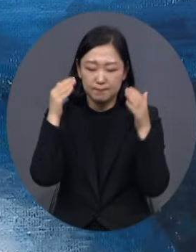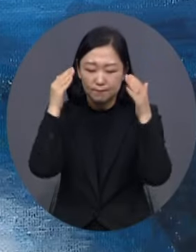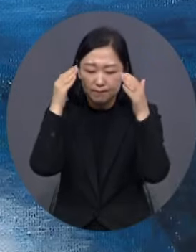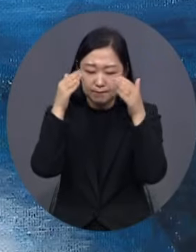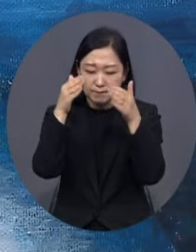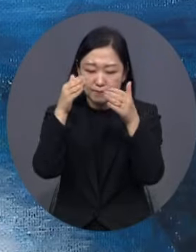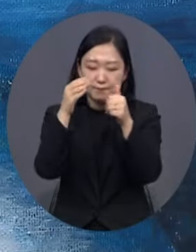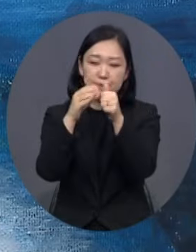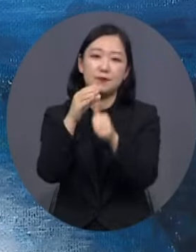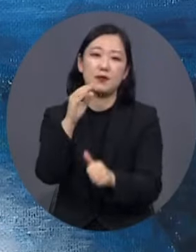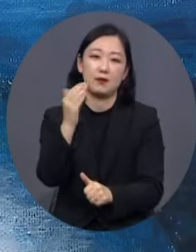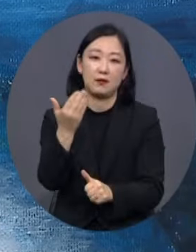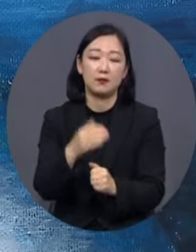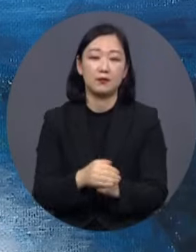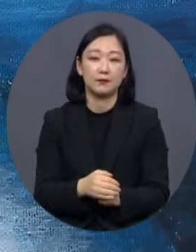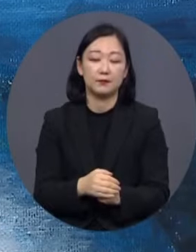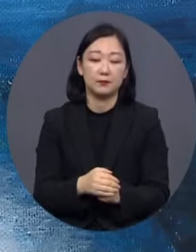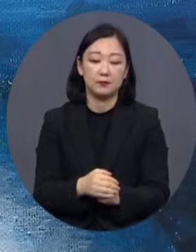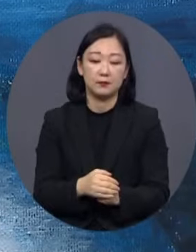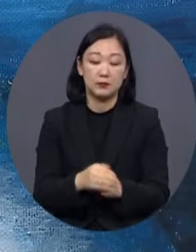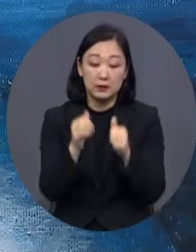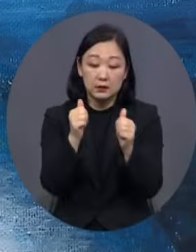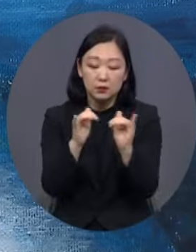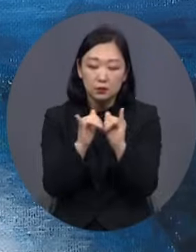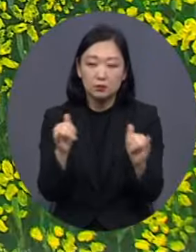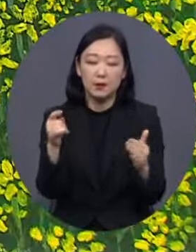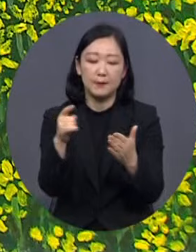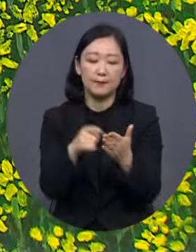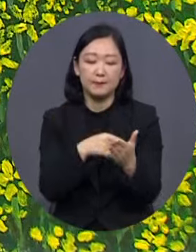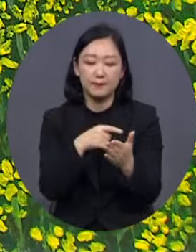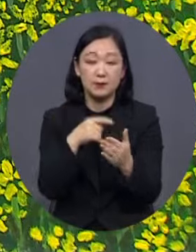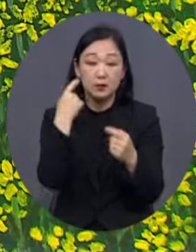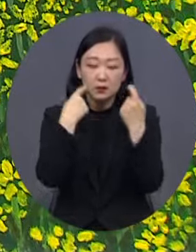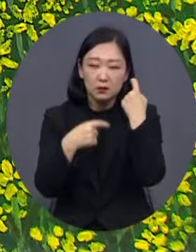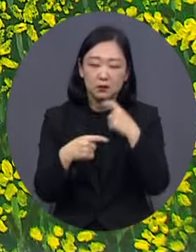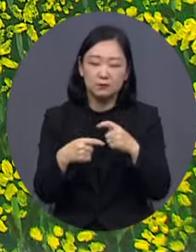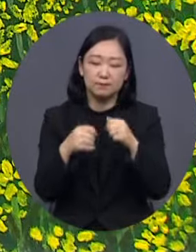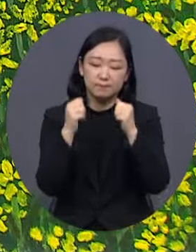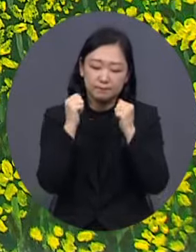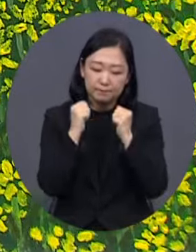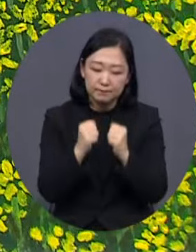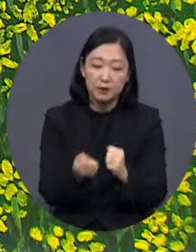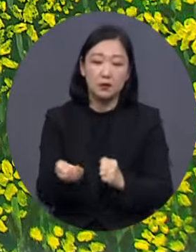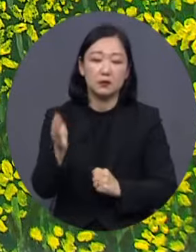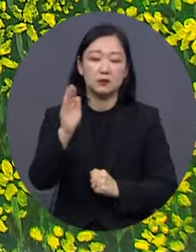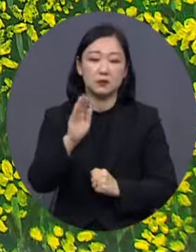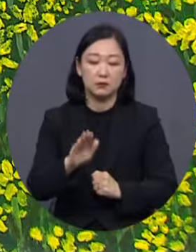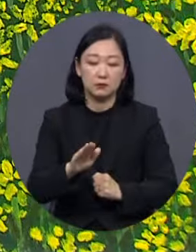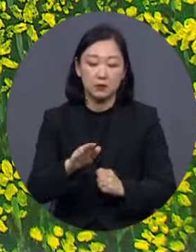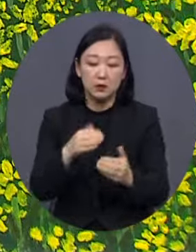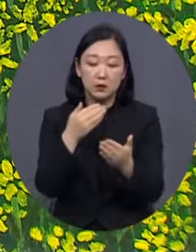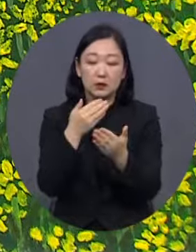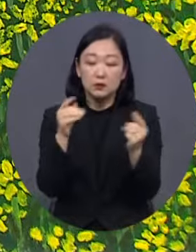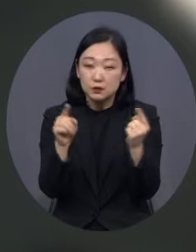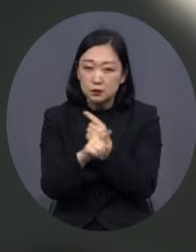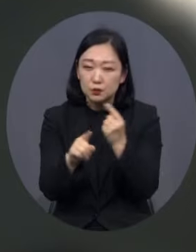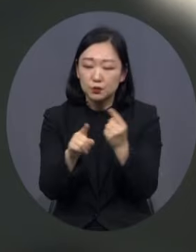엉망이다 생존자들의 상처는 여전하지만 트라우마 치료로 마음에 조금씩 변화가 시작되기도